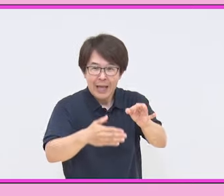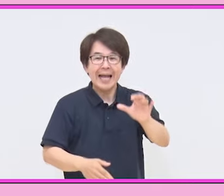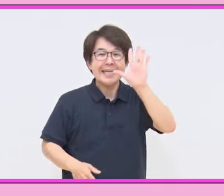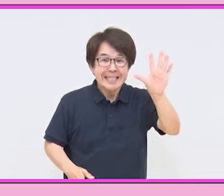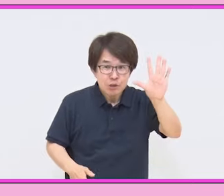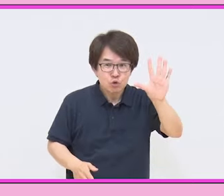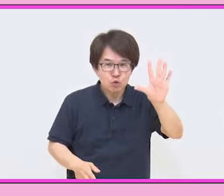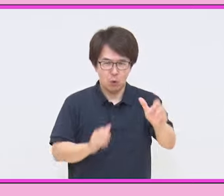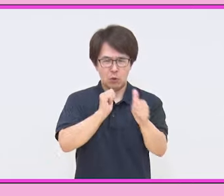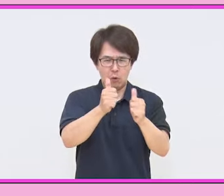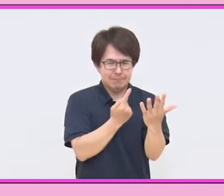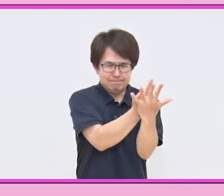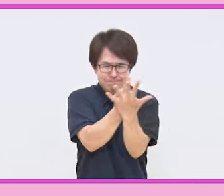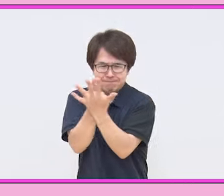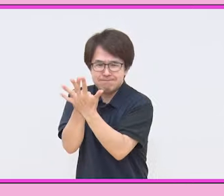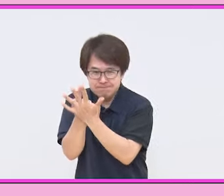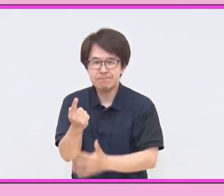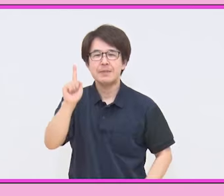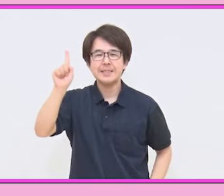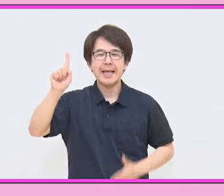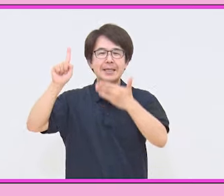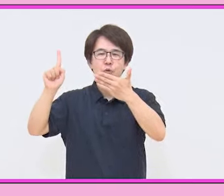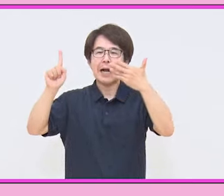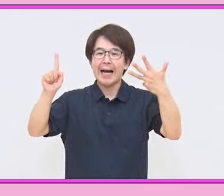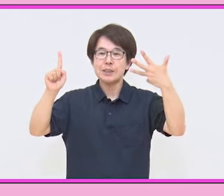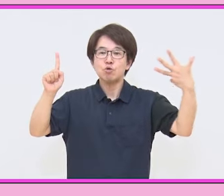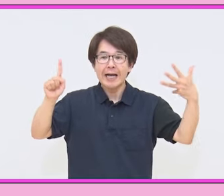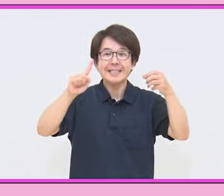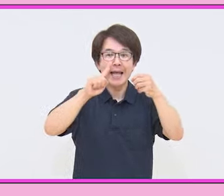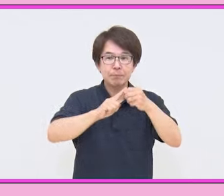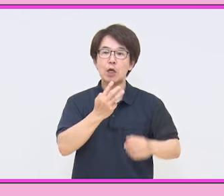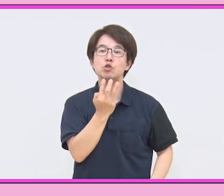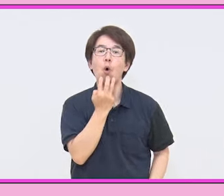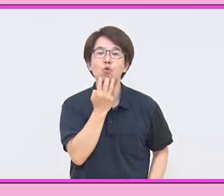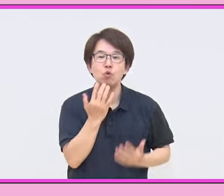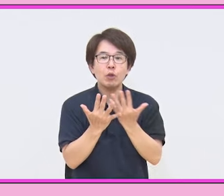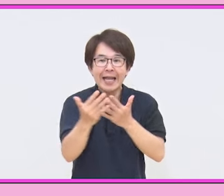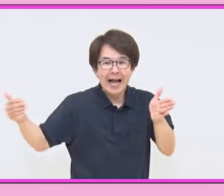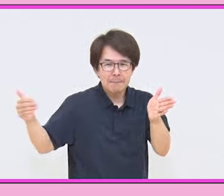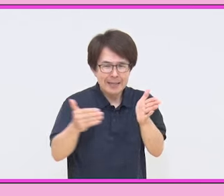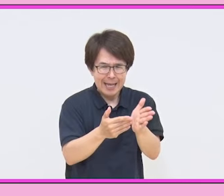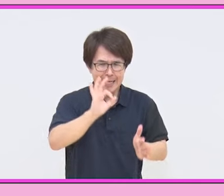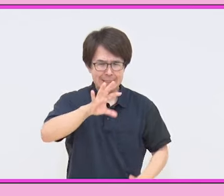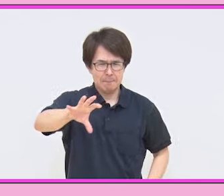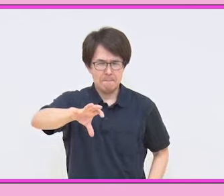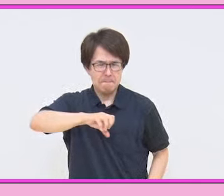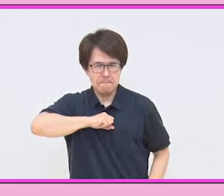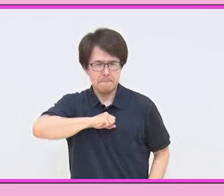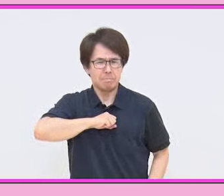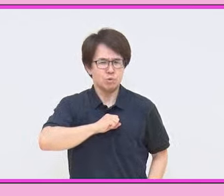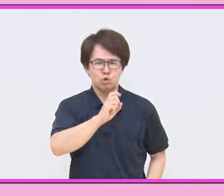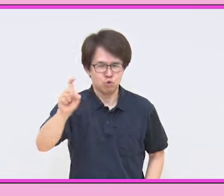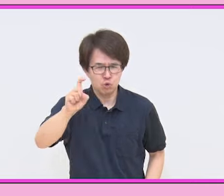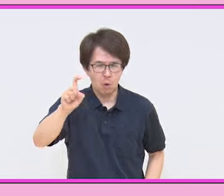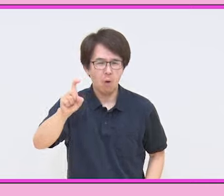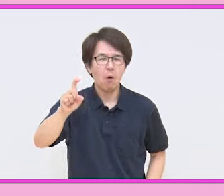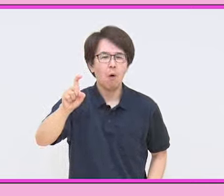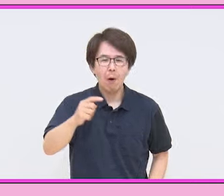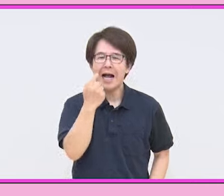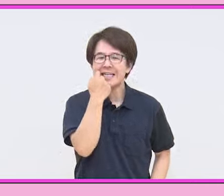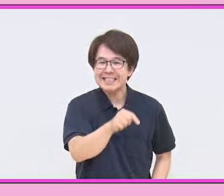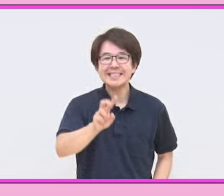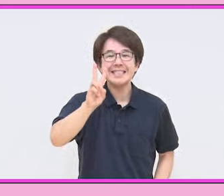し、1988年のソウル大会までなんと金メダル10個、そして金メダル2個、